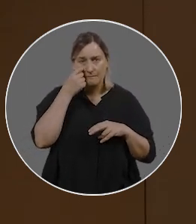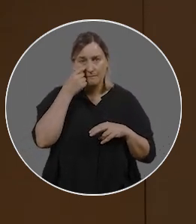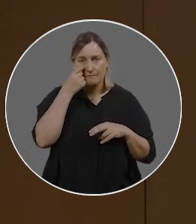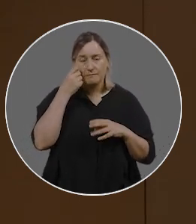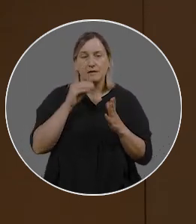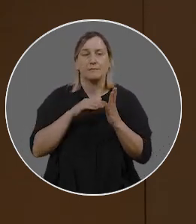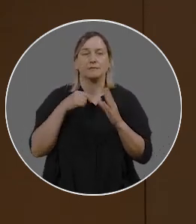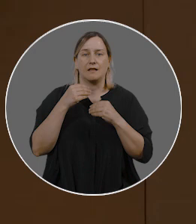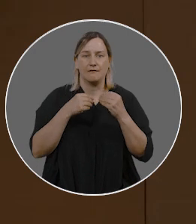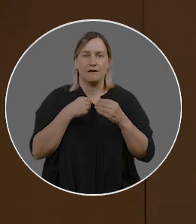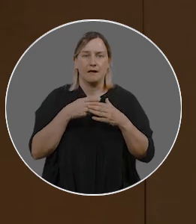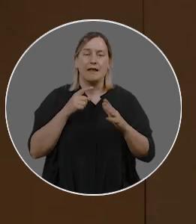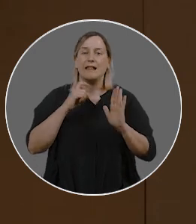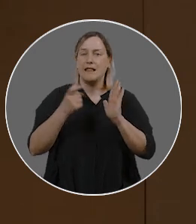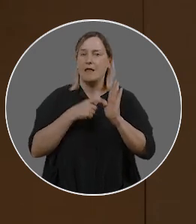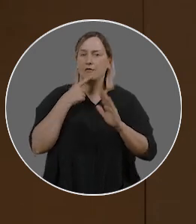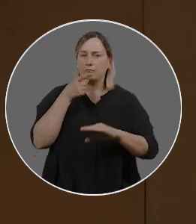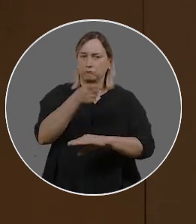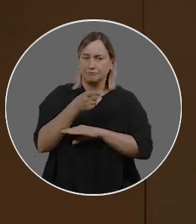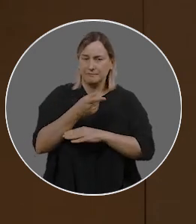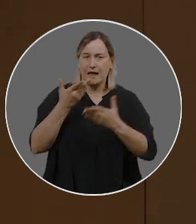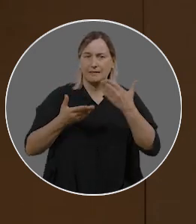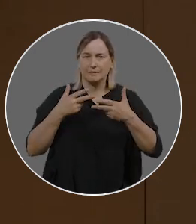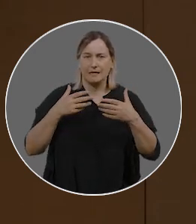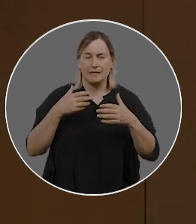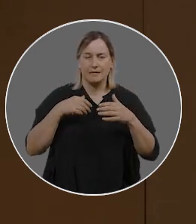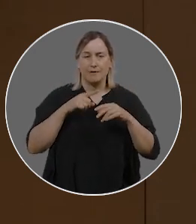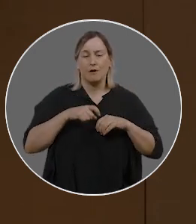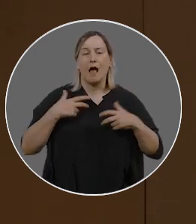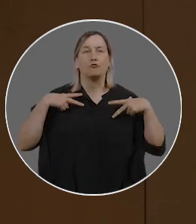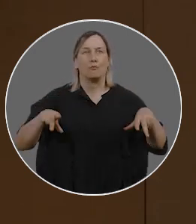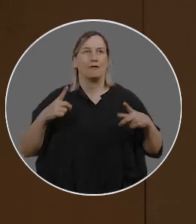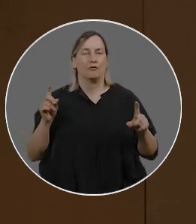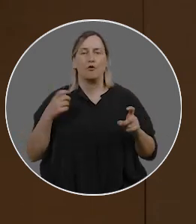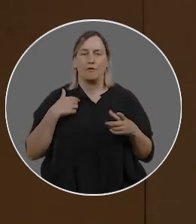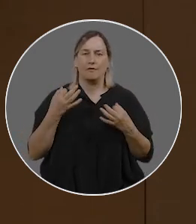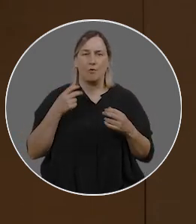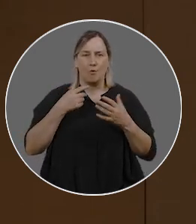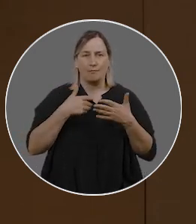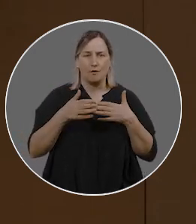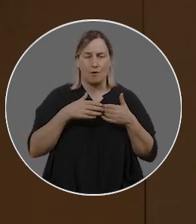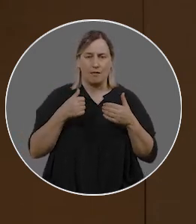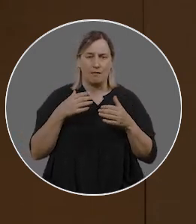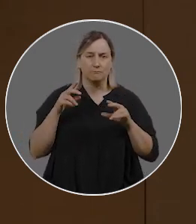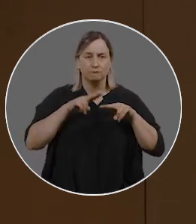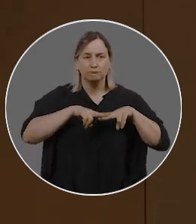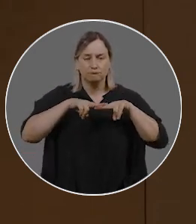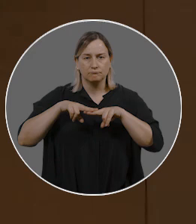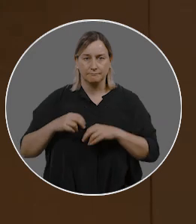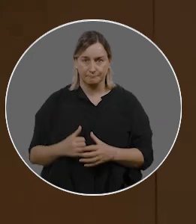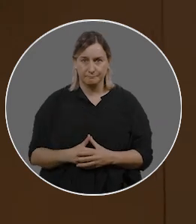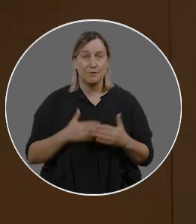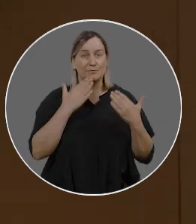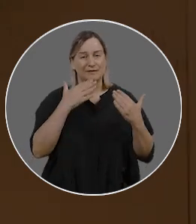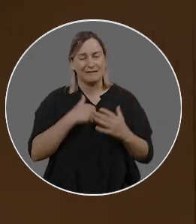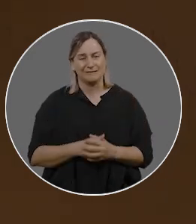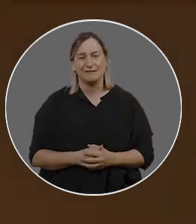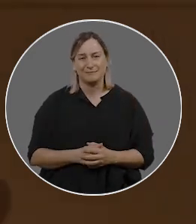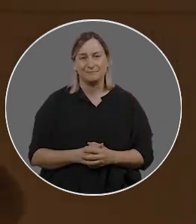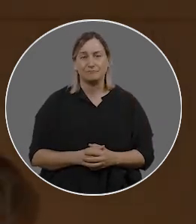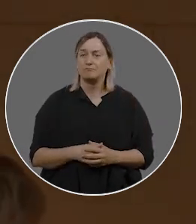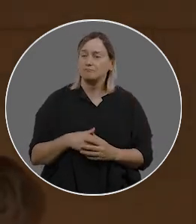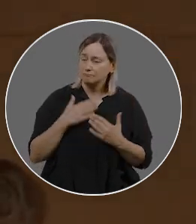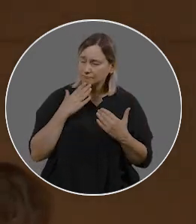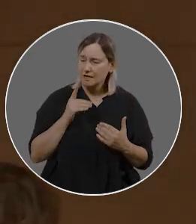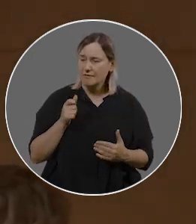marca que s'ha de fer anàlisi manual. No ens hem de conformar en les avaluacions automàtiques. Exacte, eh? Això totalment. Està clar. Molt bé, doncs moltes gràcies,